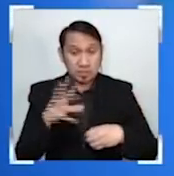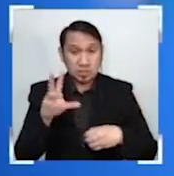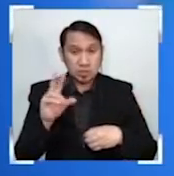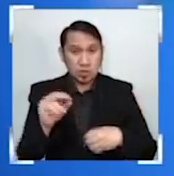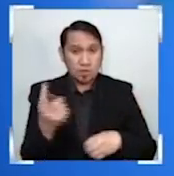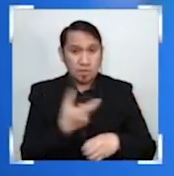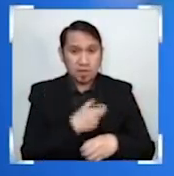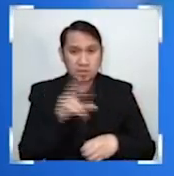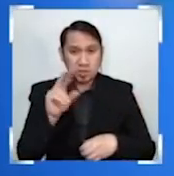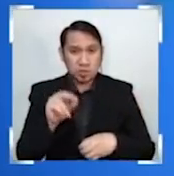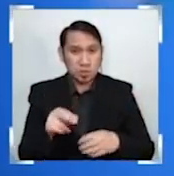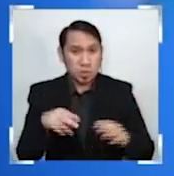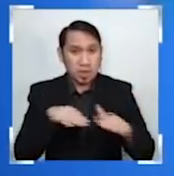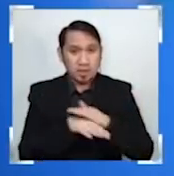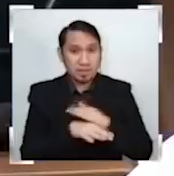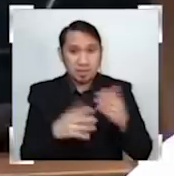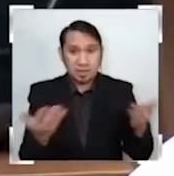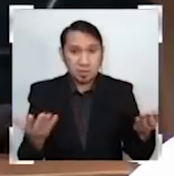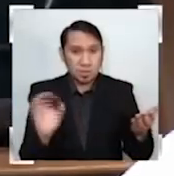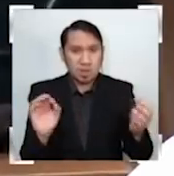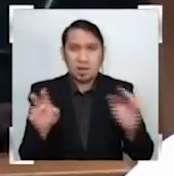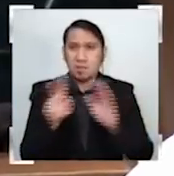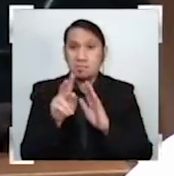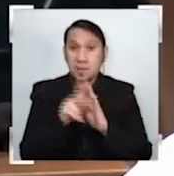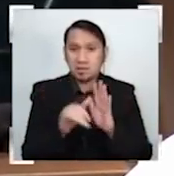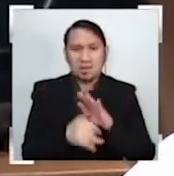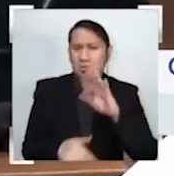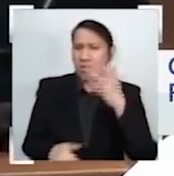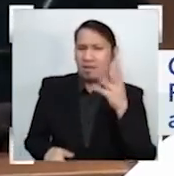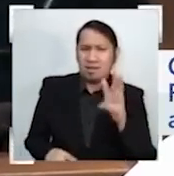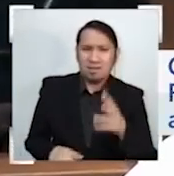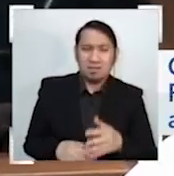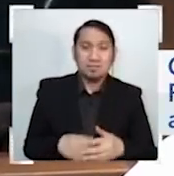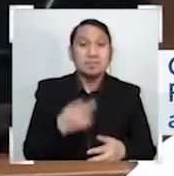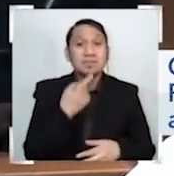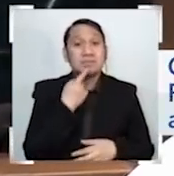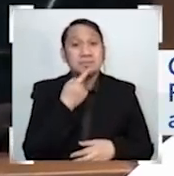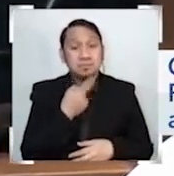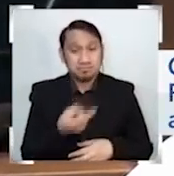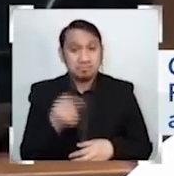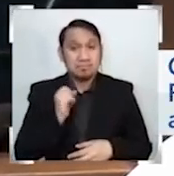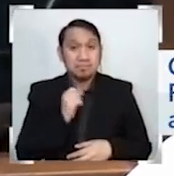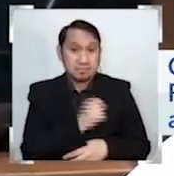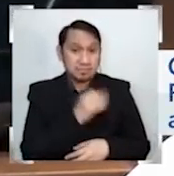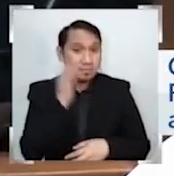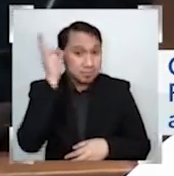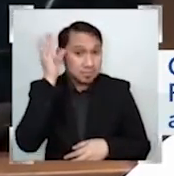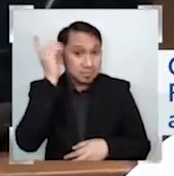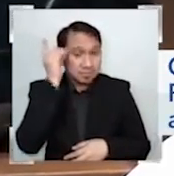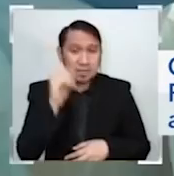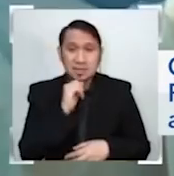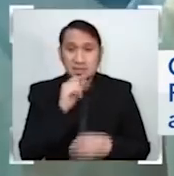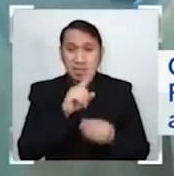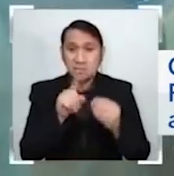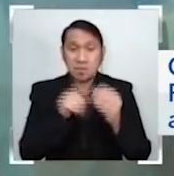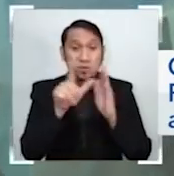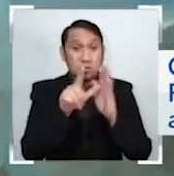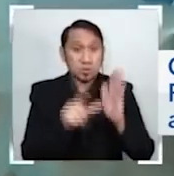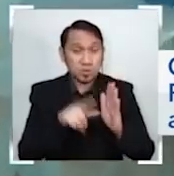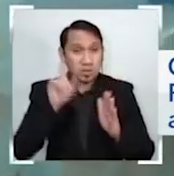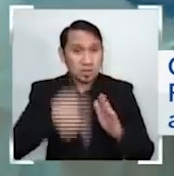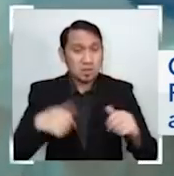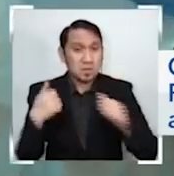entry. Wala naman po kayong ganung policy. Wala. Pero ayon kay Senator Franklin Drilon, hindi ito usaping legal kundi pagsunod sa pulisiya